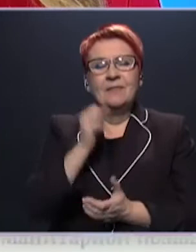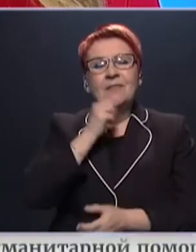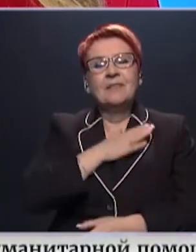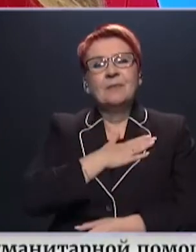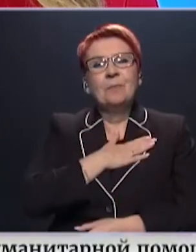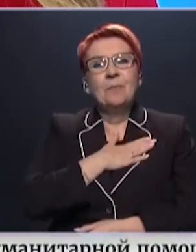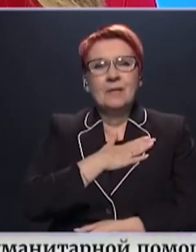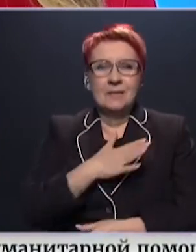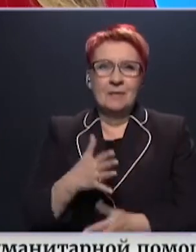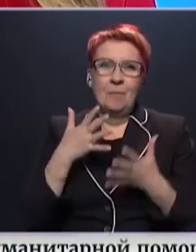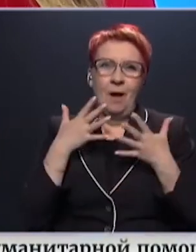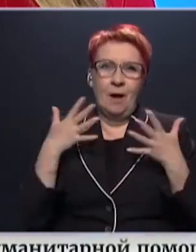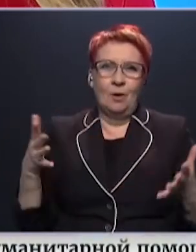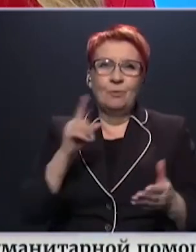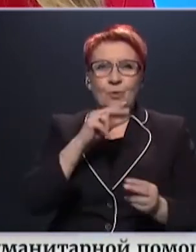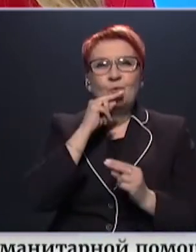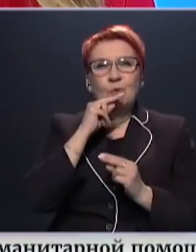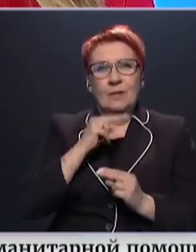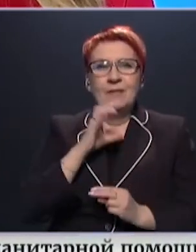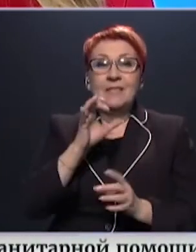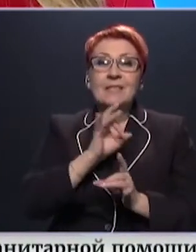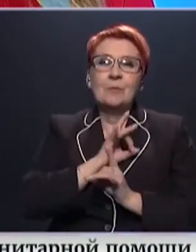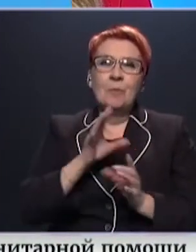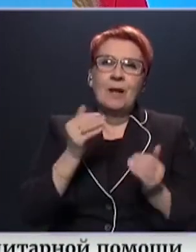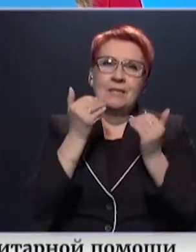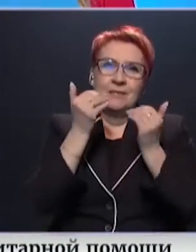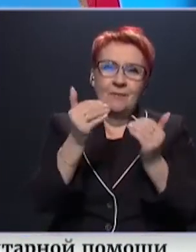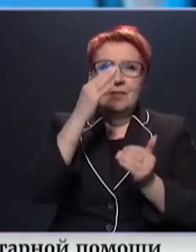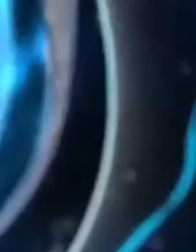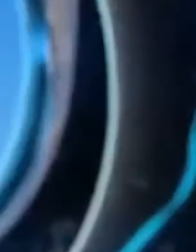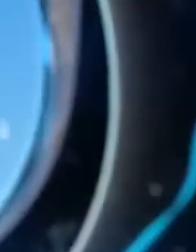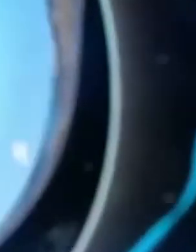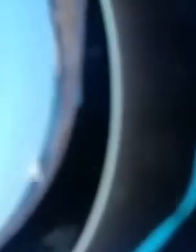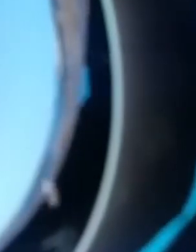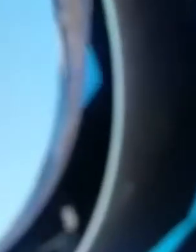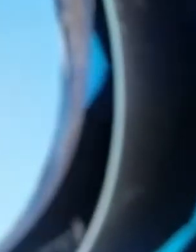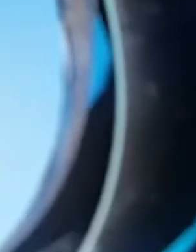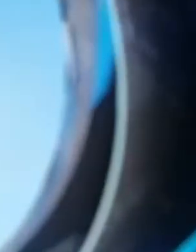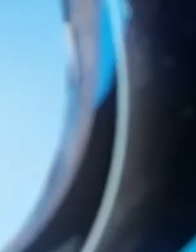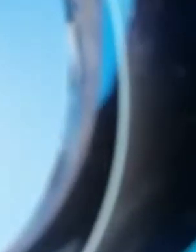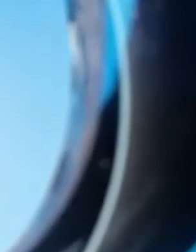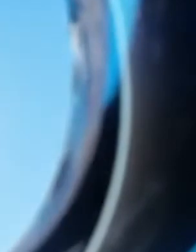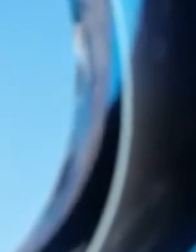Спасибо вам огромное, что уделили время с праздником, в раз, отец Сергий.